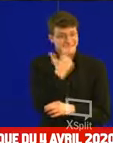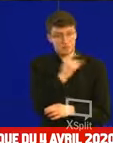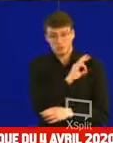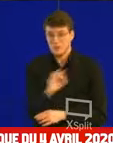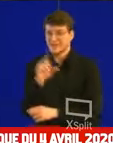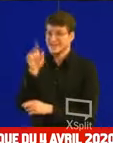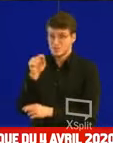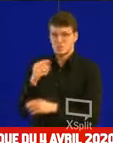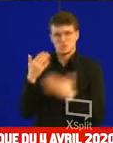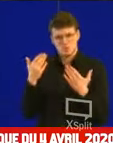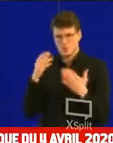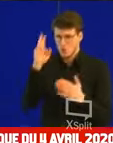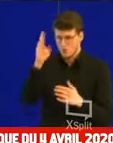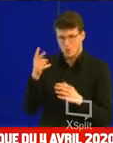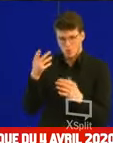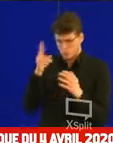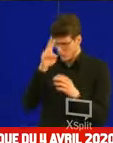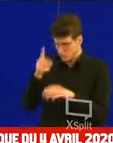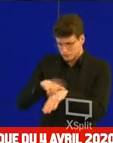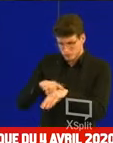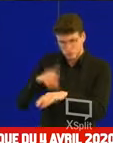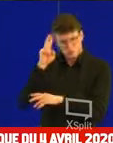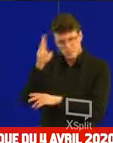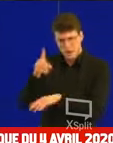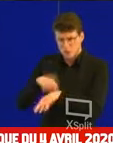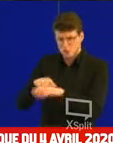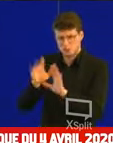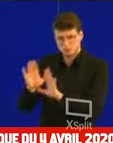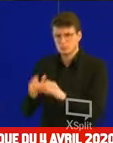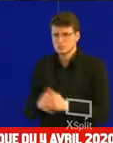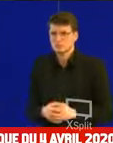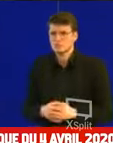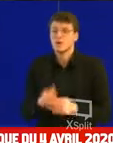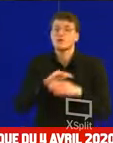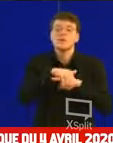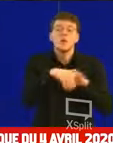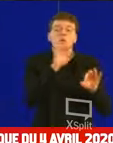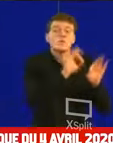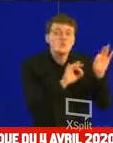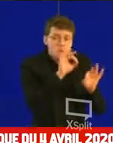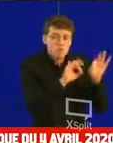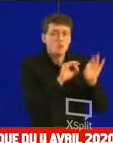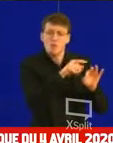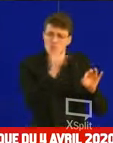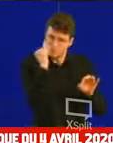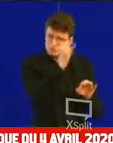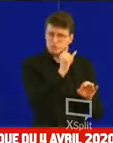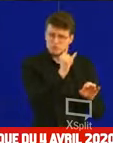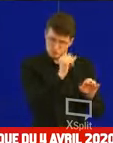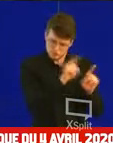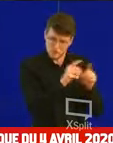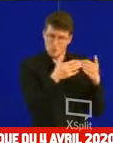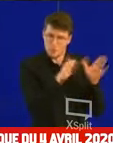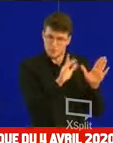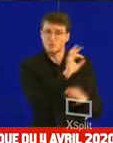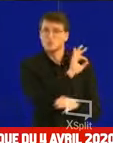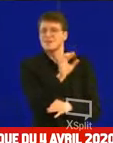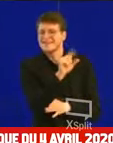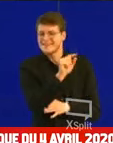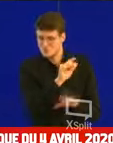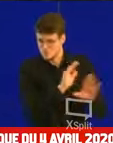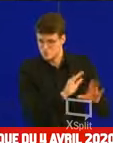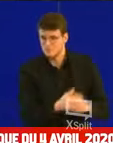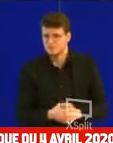dès qu'une aux problèmes d'autrui dit sur europe 1 qu'une d'organes avec quatre en coop aux indicateurs